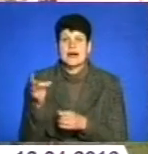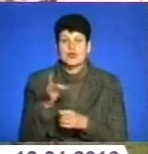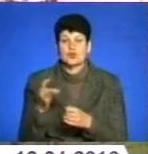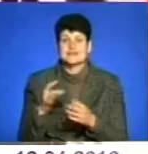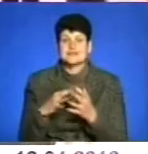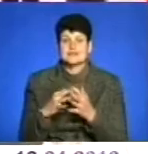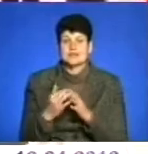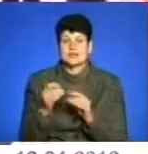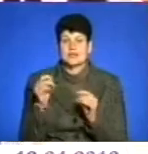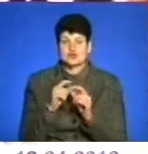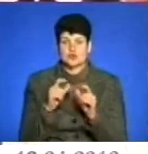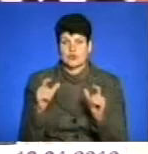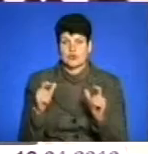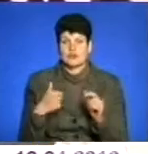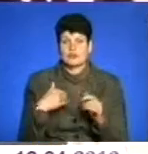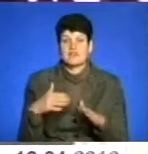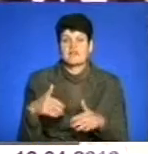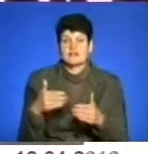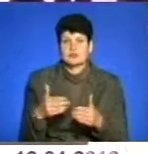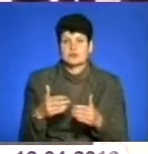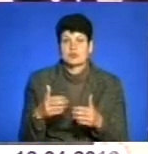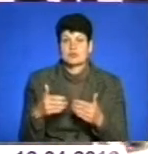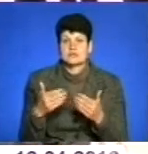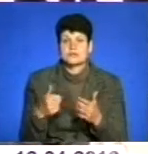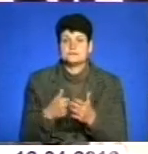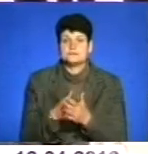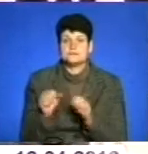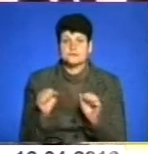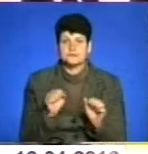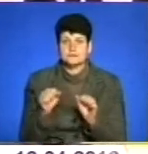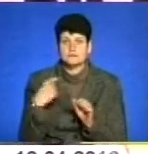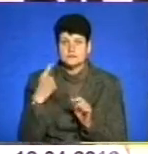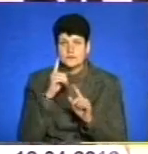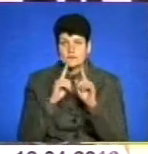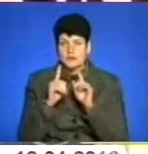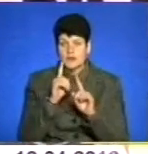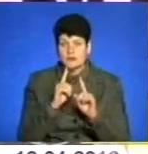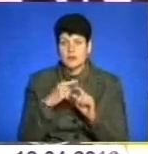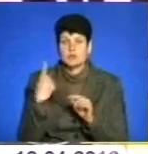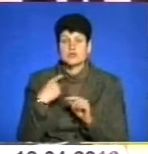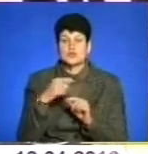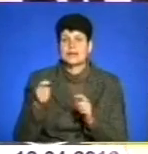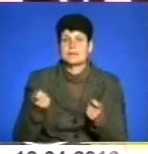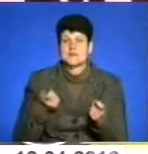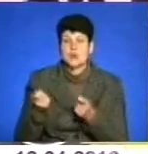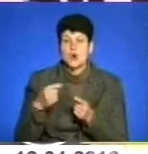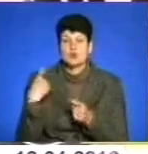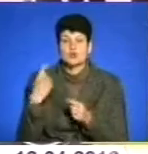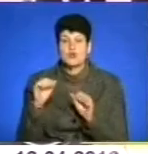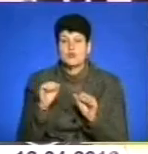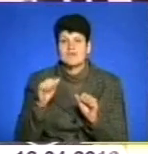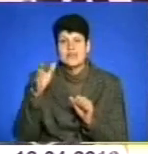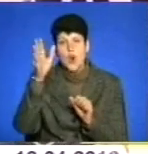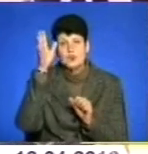сільські школи. Ми вийдемо з пропозицією до керівництва обласної ради, обласної адміністрації, обласного управління